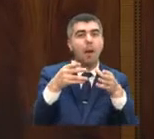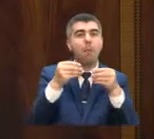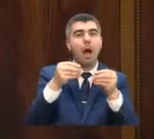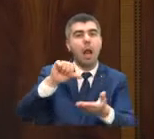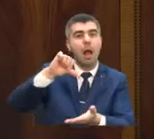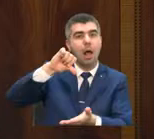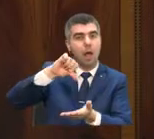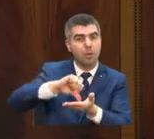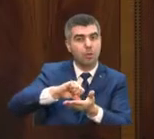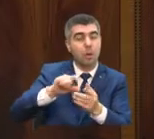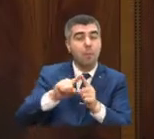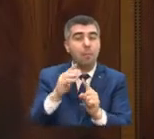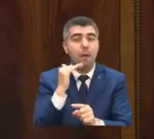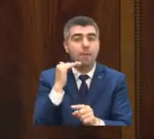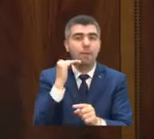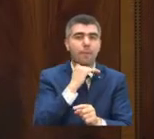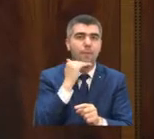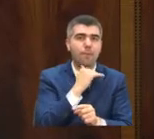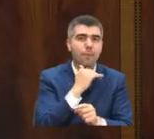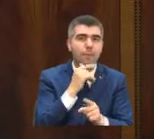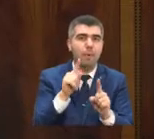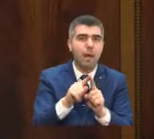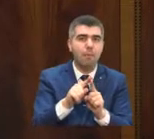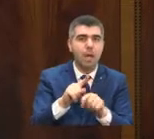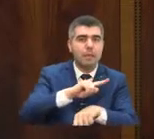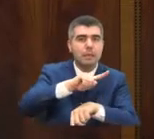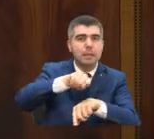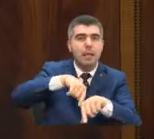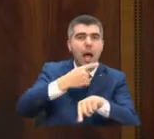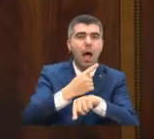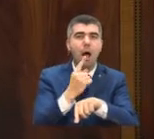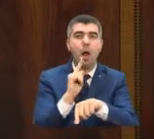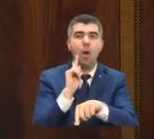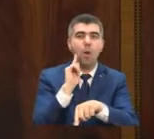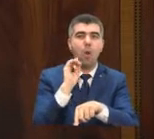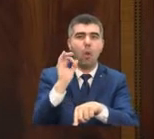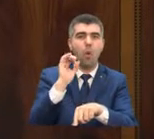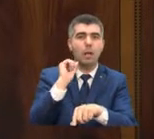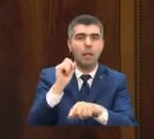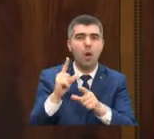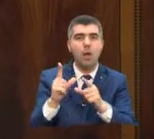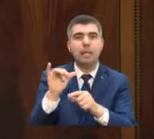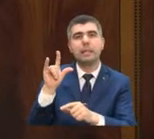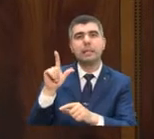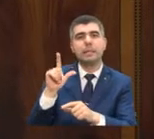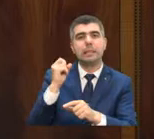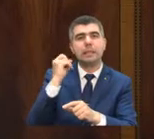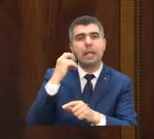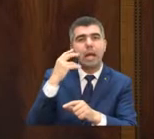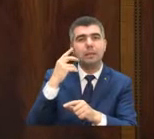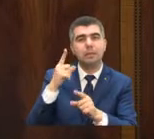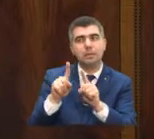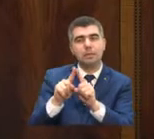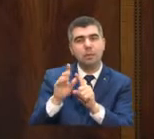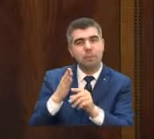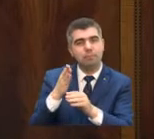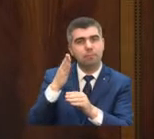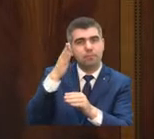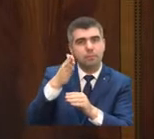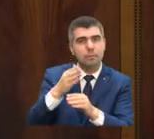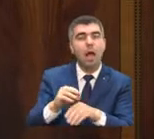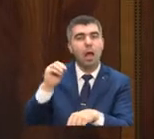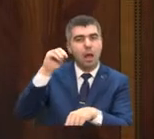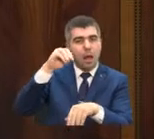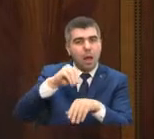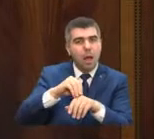وقت قياسي، وتحديدا في الساعات الأولى من صبيحة يوم الثلاثاء المنصرم. كما تم أيضا تحديد هويات